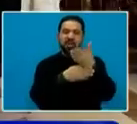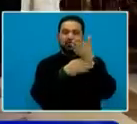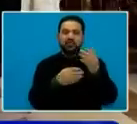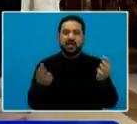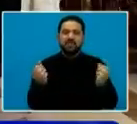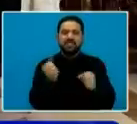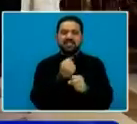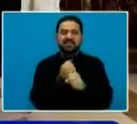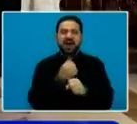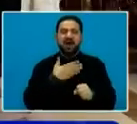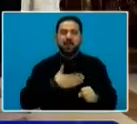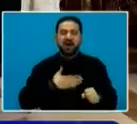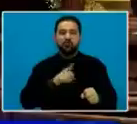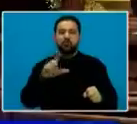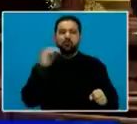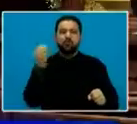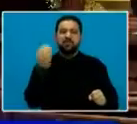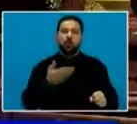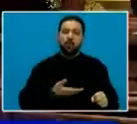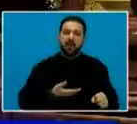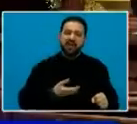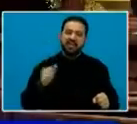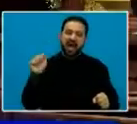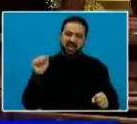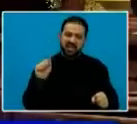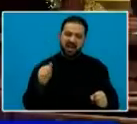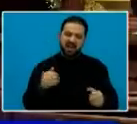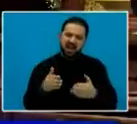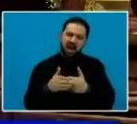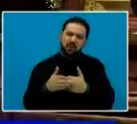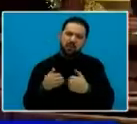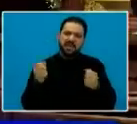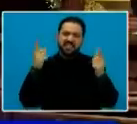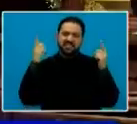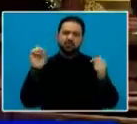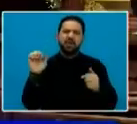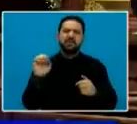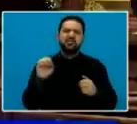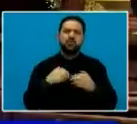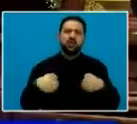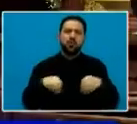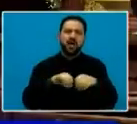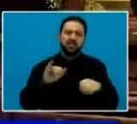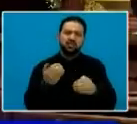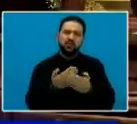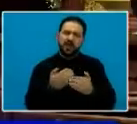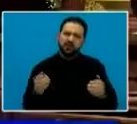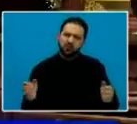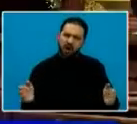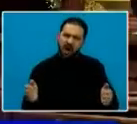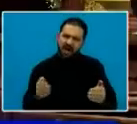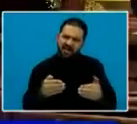să ajungă făptură nouă în Hristos. Părinte Protopop, pentru că ne apropiem de finalul emisiunii noastre și pentru a